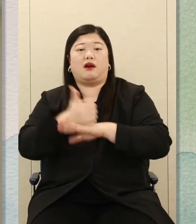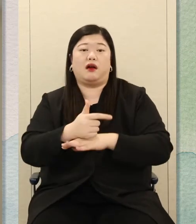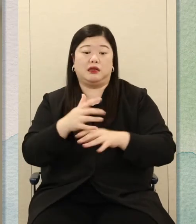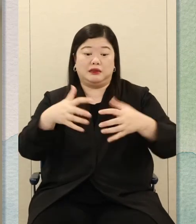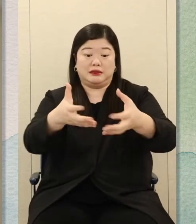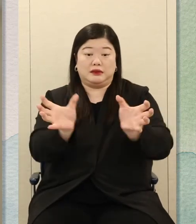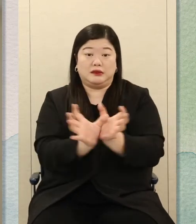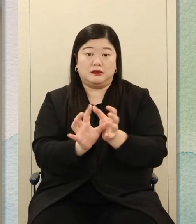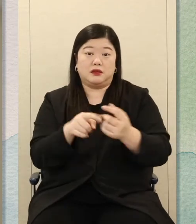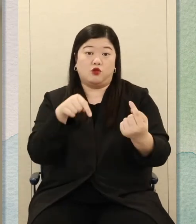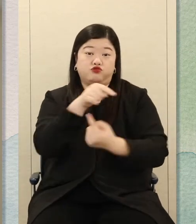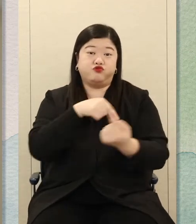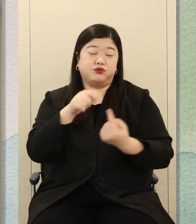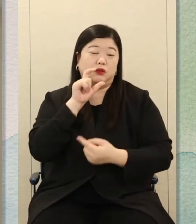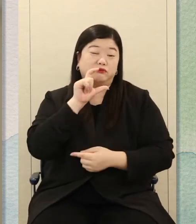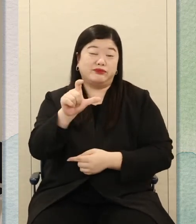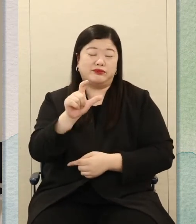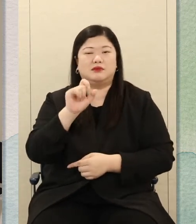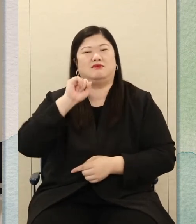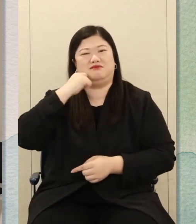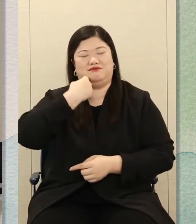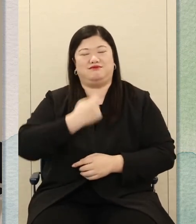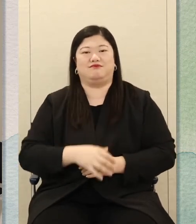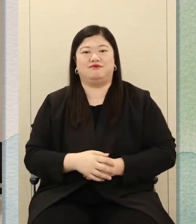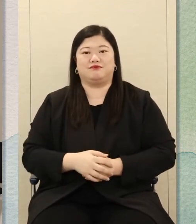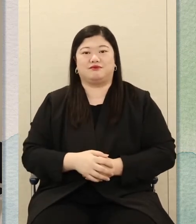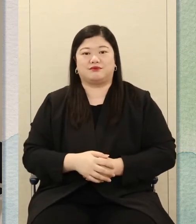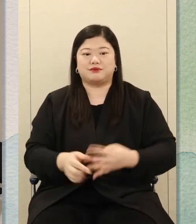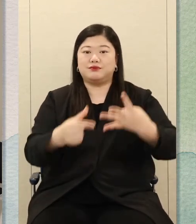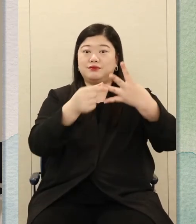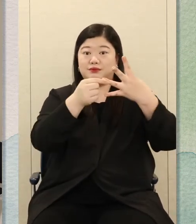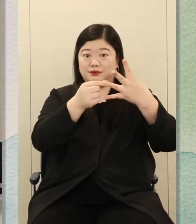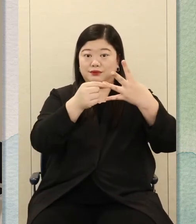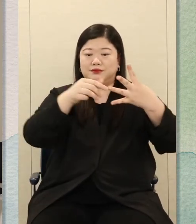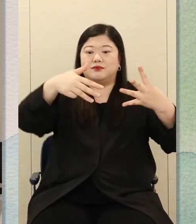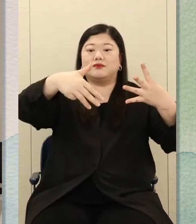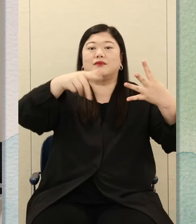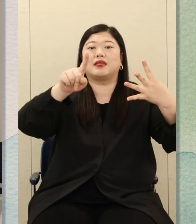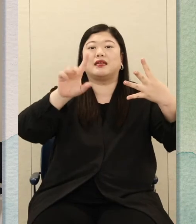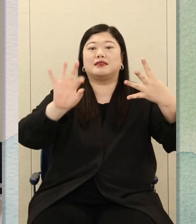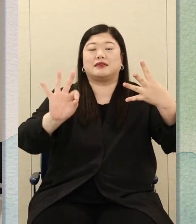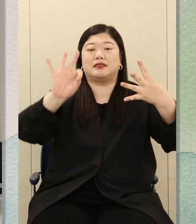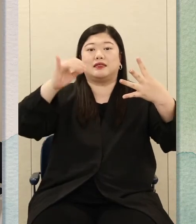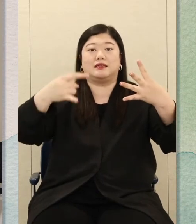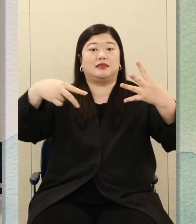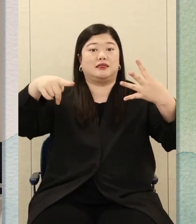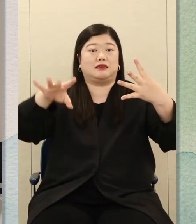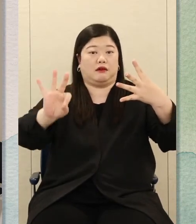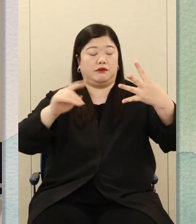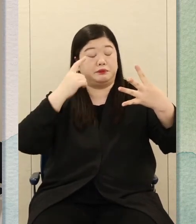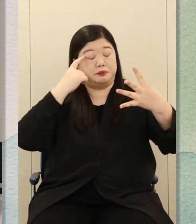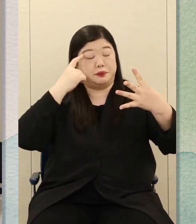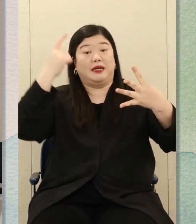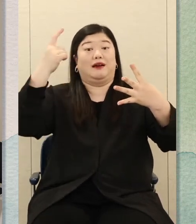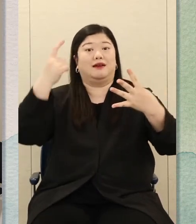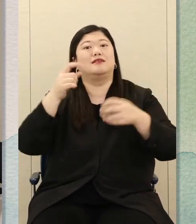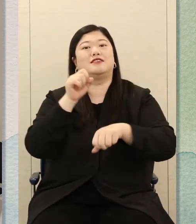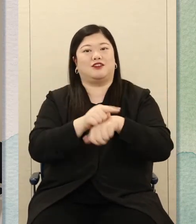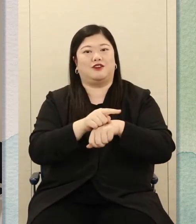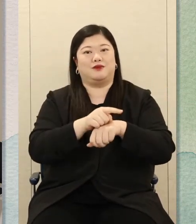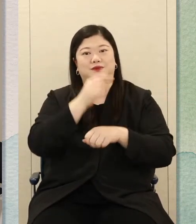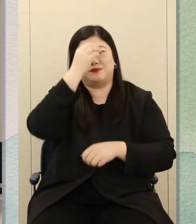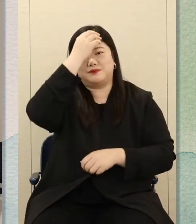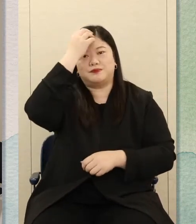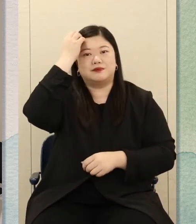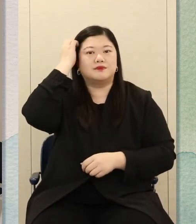지속되기가 굉장히 어려워요. 그 다음에 창의성이 굉장히 필요한데요. 예, 대화 토론은